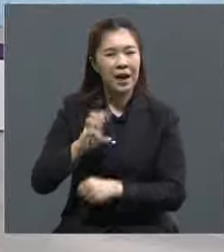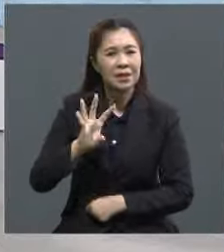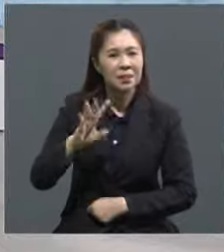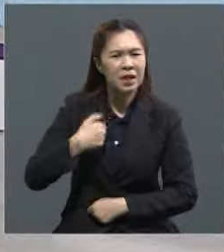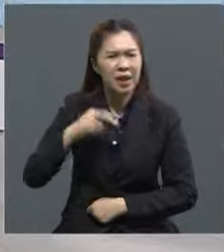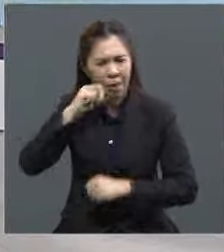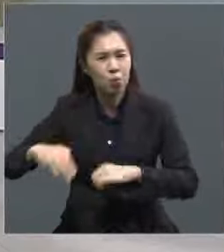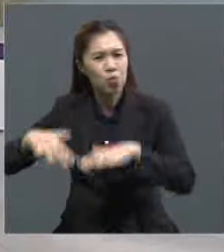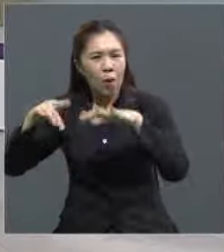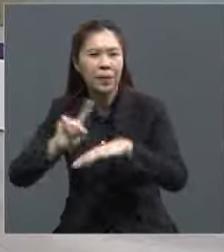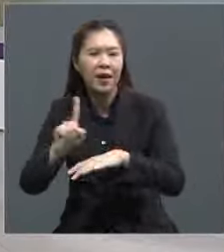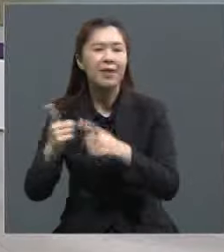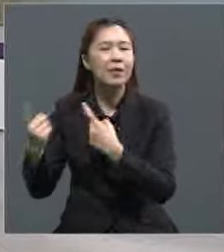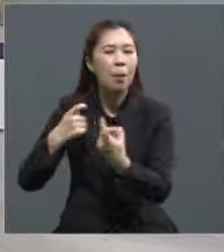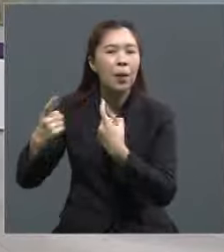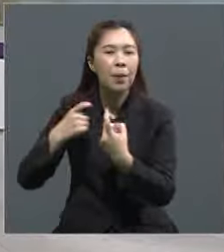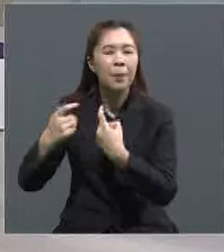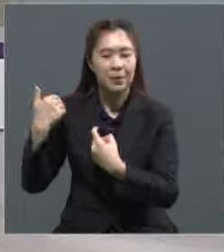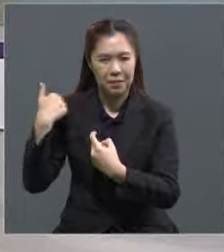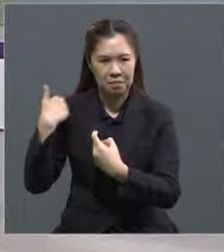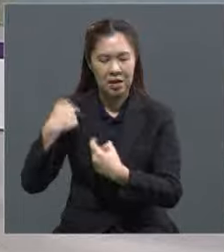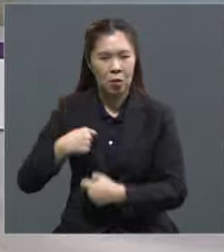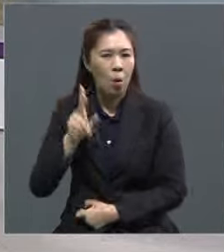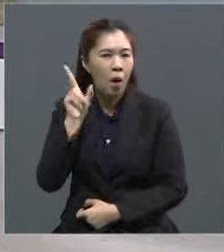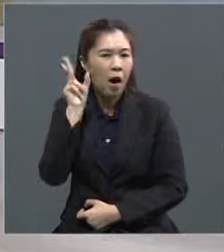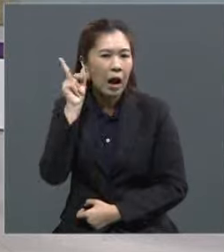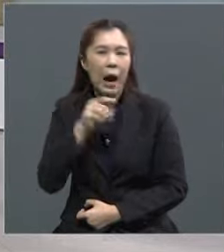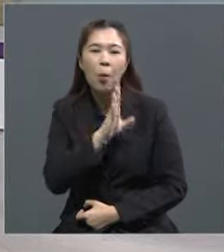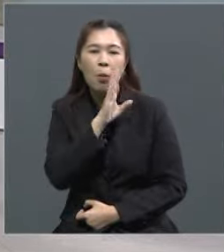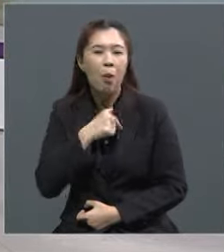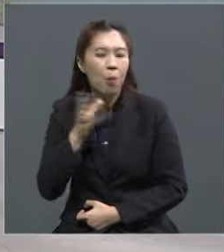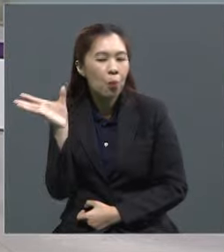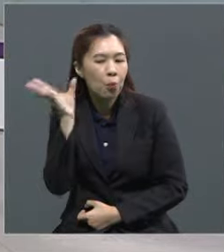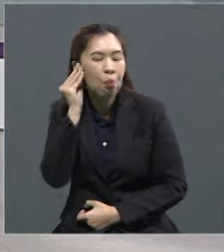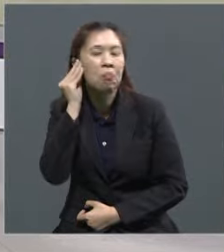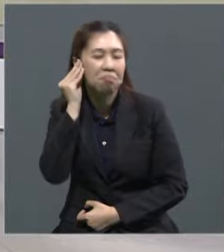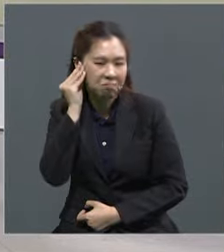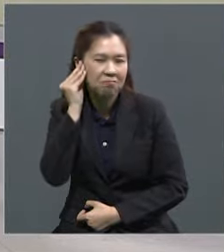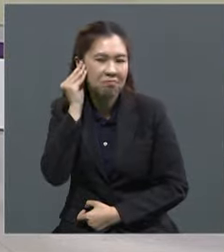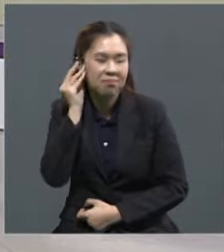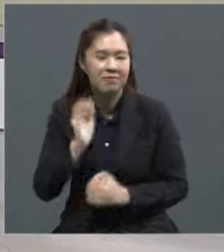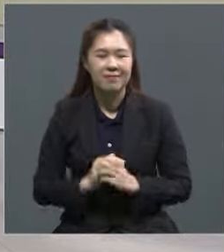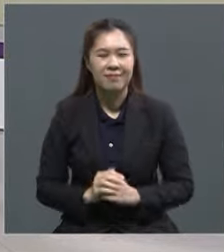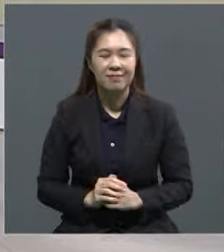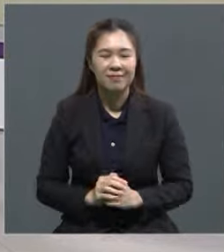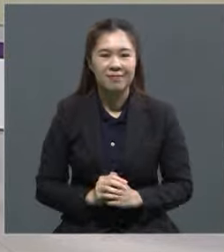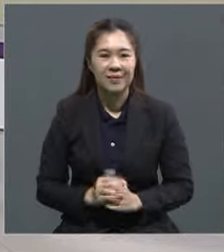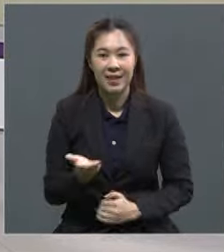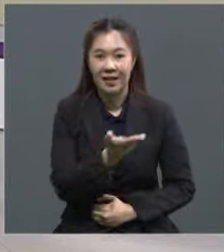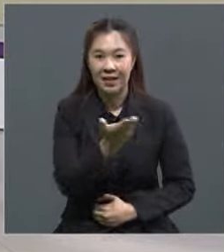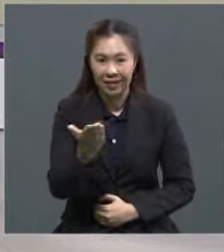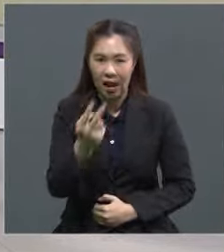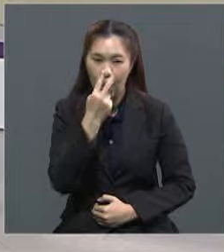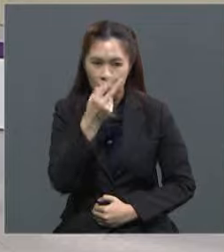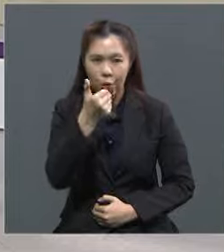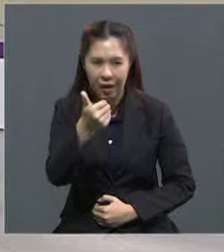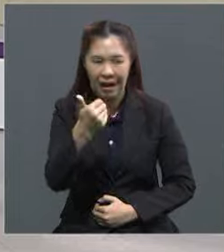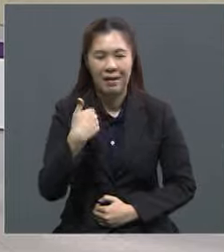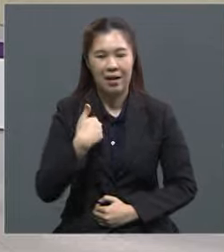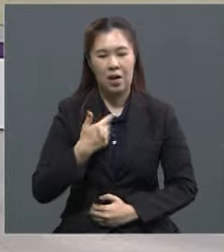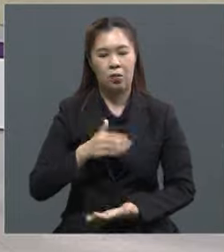จะท่วมมั้ยอะไรนู่นนี่นั่นเพราะว่าไปไปเสพข่าวที่มันอาจจะไม่ค่อยถูกอะไรตรงนั้นนครับคือจริงๆแล้วคุณผู้ชมสามารถติดตามกันได้เพราะกรม